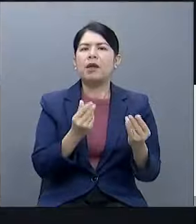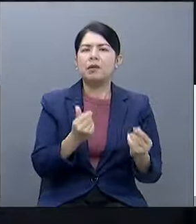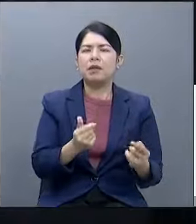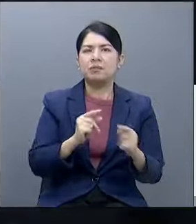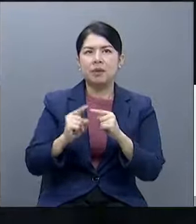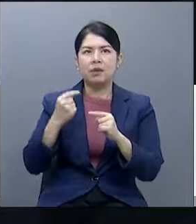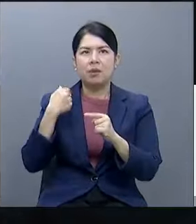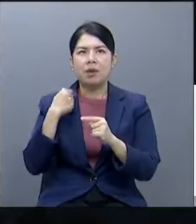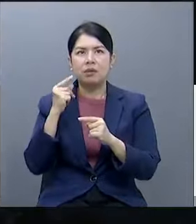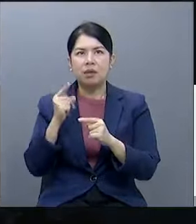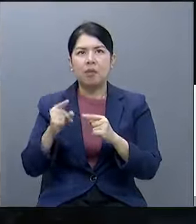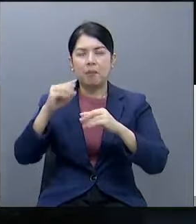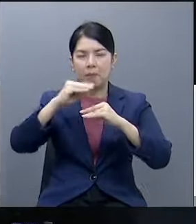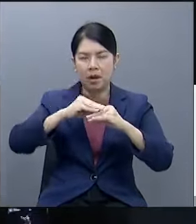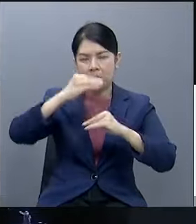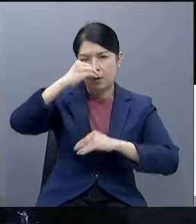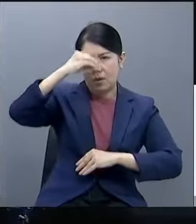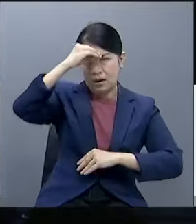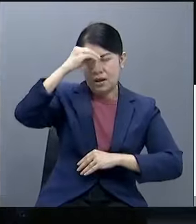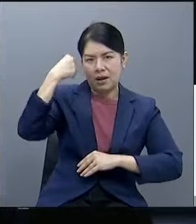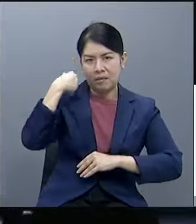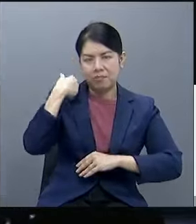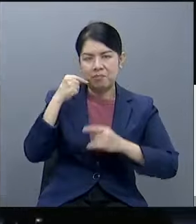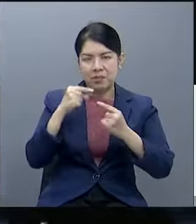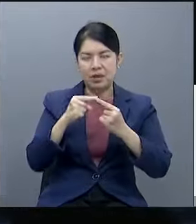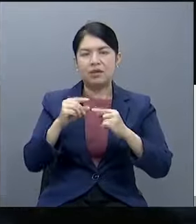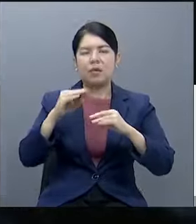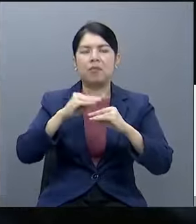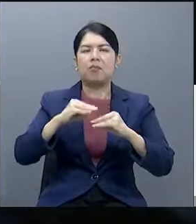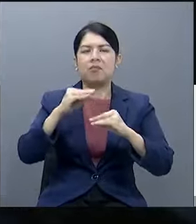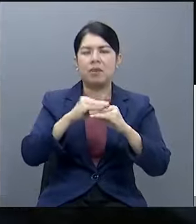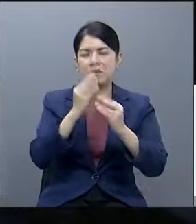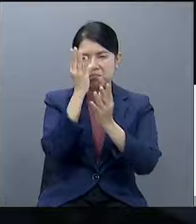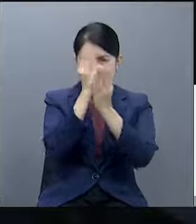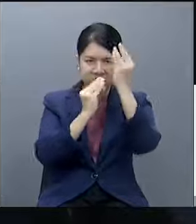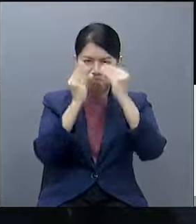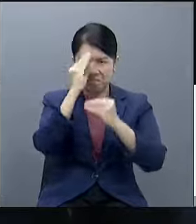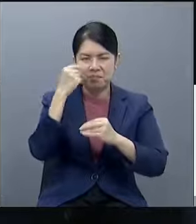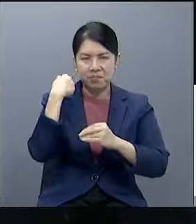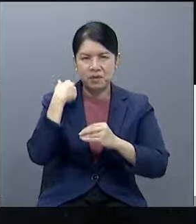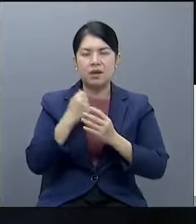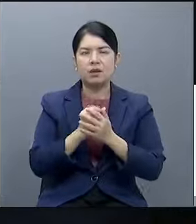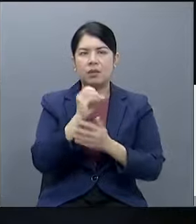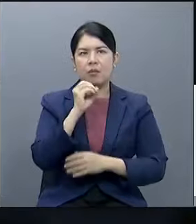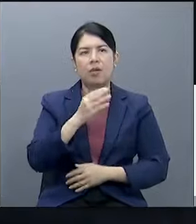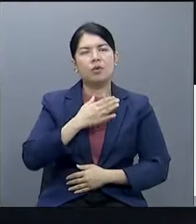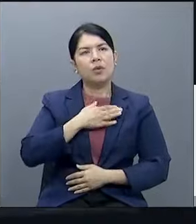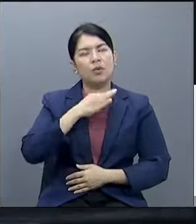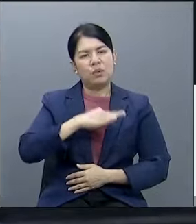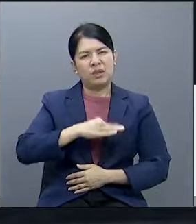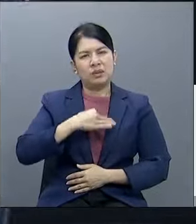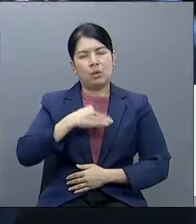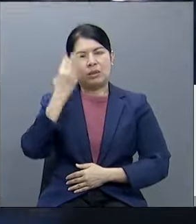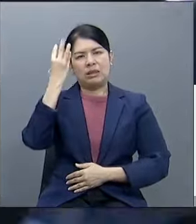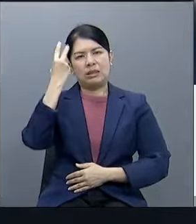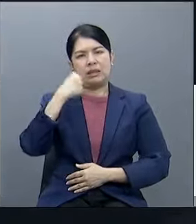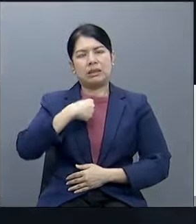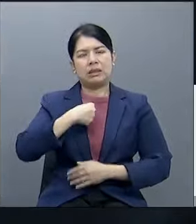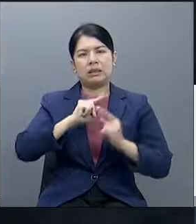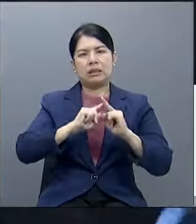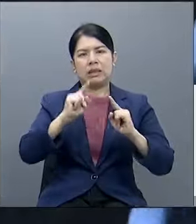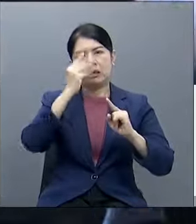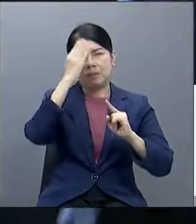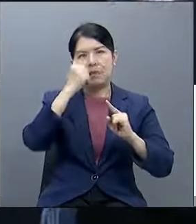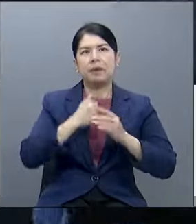และ acting เพิ่มนะคะเพื่อสเตจแรกครั้งนี้ค่ะและนับว่ากดดันไม่น้อยเลยเพราะว่าเลือกแนวทางที่แตกต่างไม่ได้